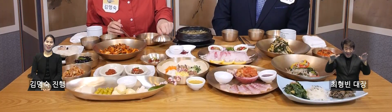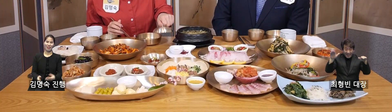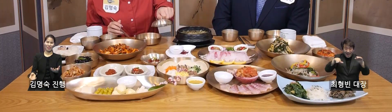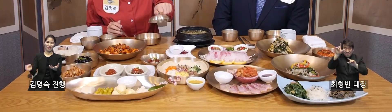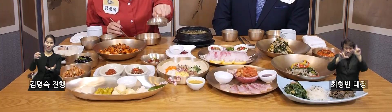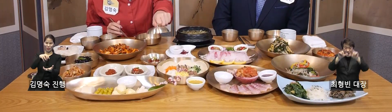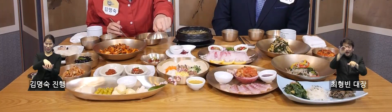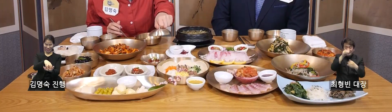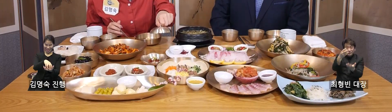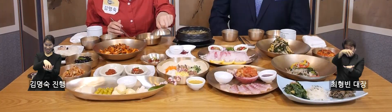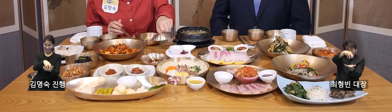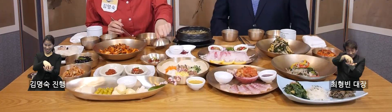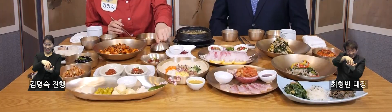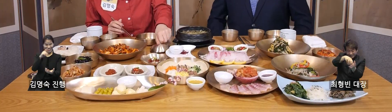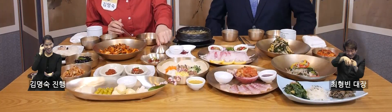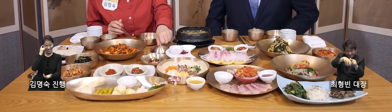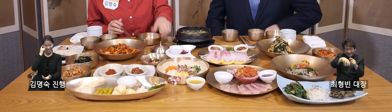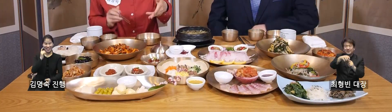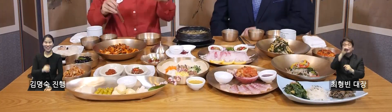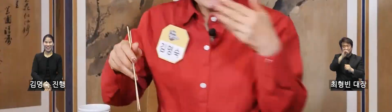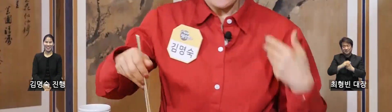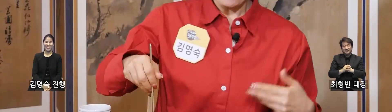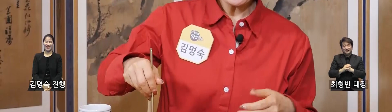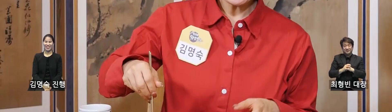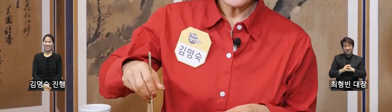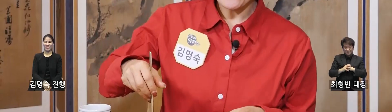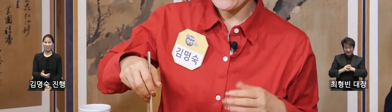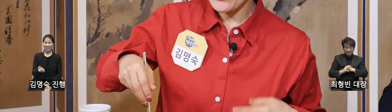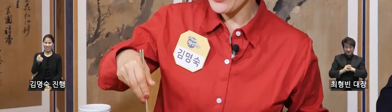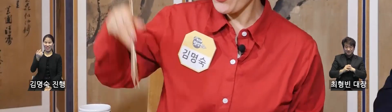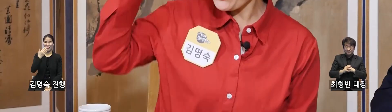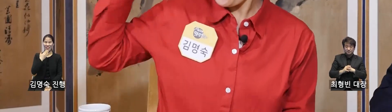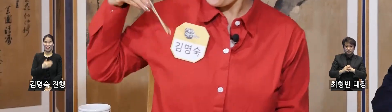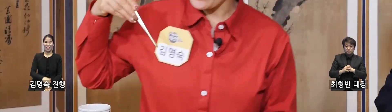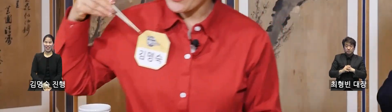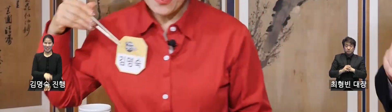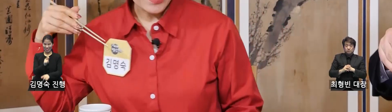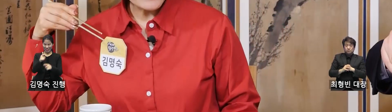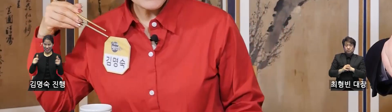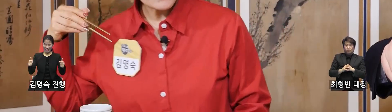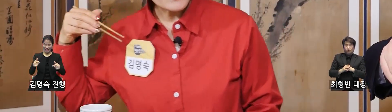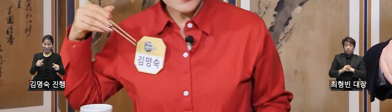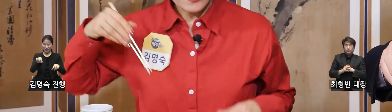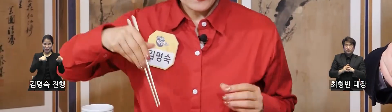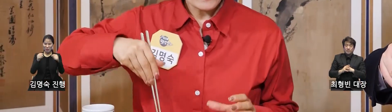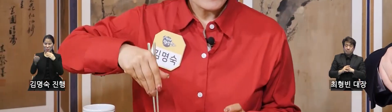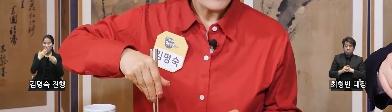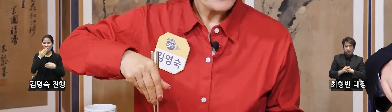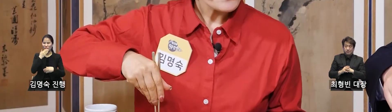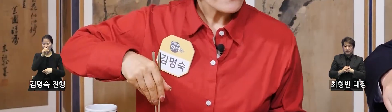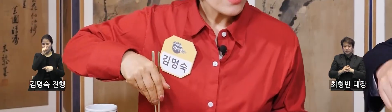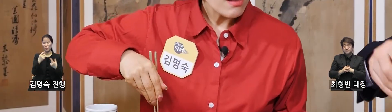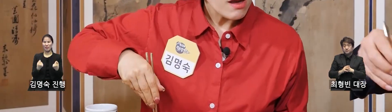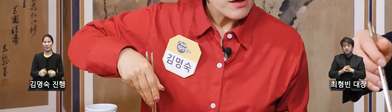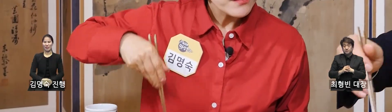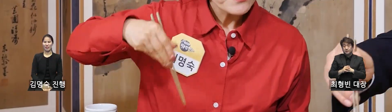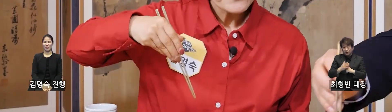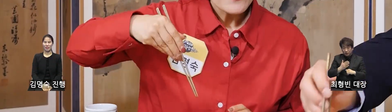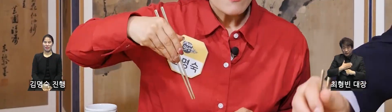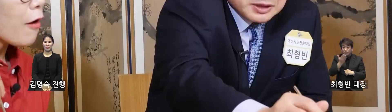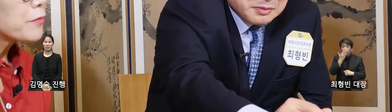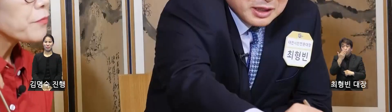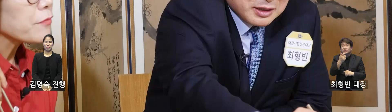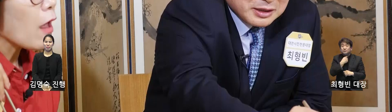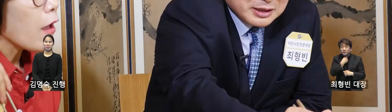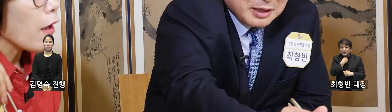것이 헌 할 때나 하더라도 얼른 저희 걸려고 마실 좀 봤으면 좋았어요 이제 먹고 싶은게